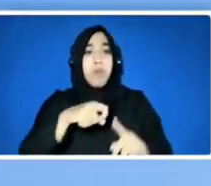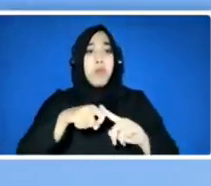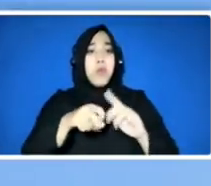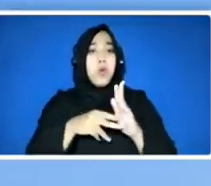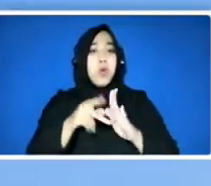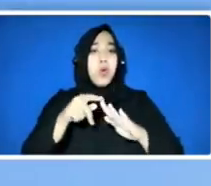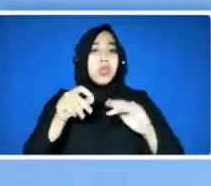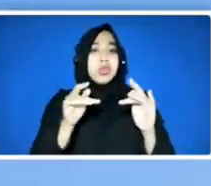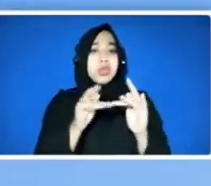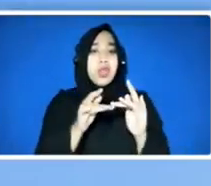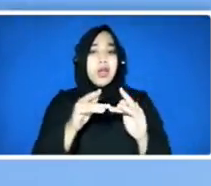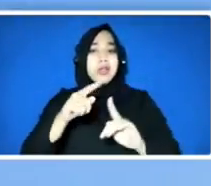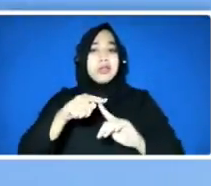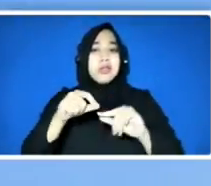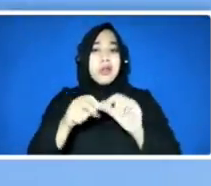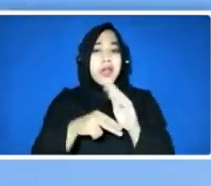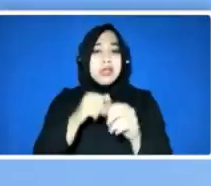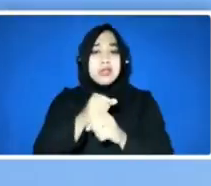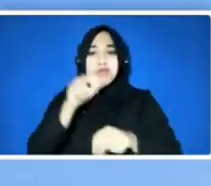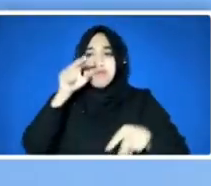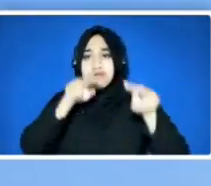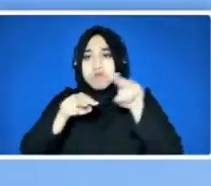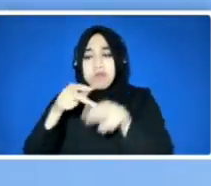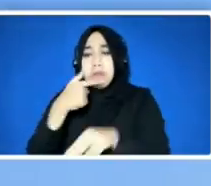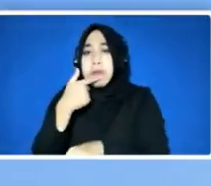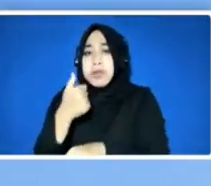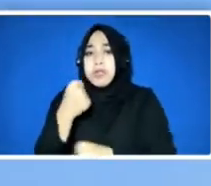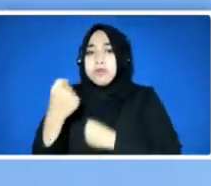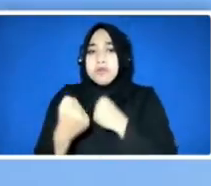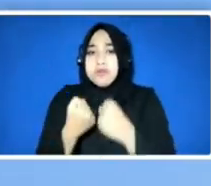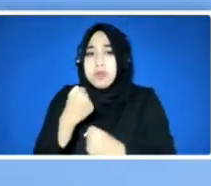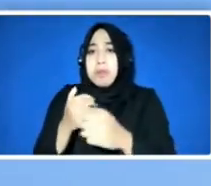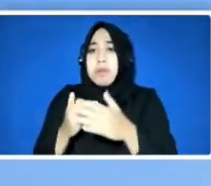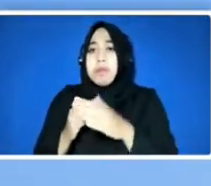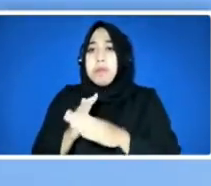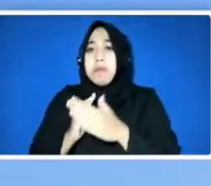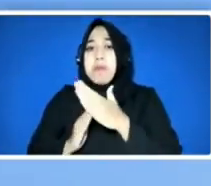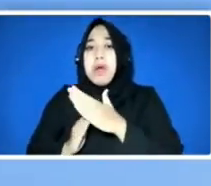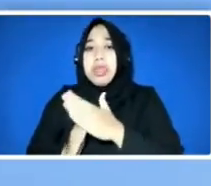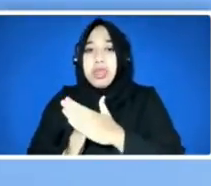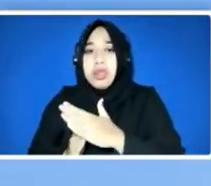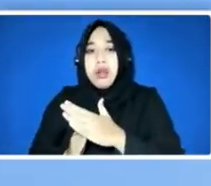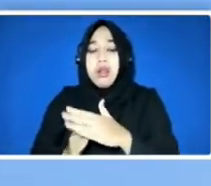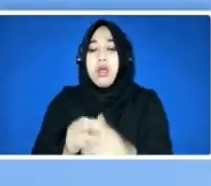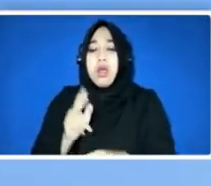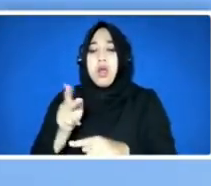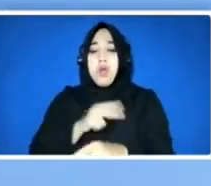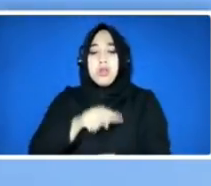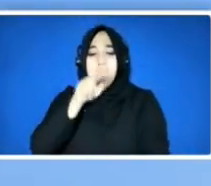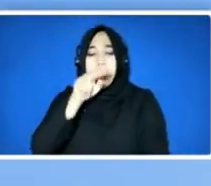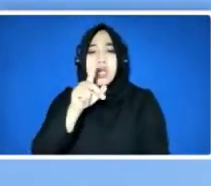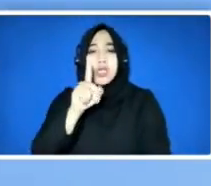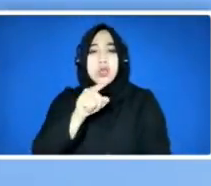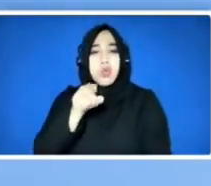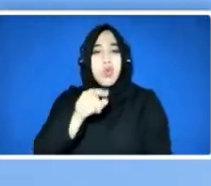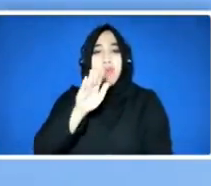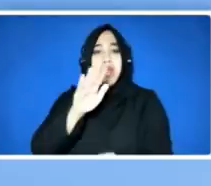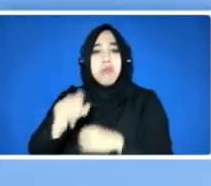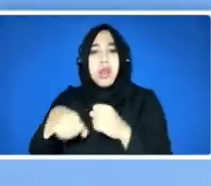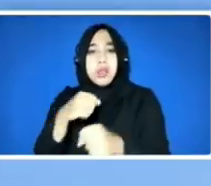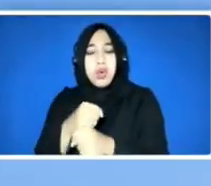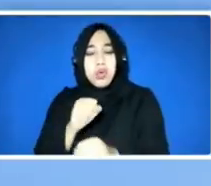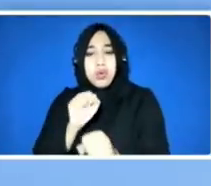sangat penting di dalam upaya untuk menekan laju penularan. Walaupun kalau kita lihat memang selama 1,5 tahun pandemi di